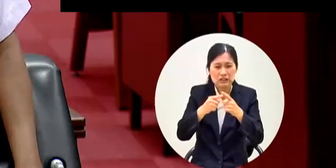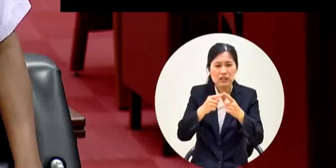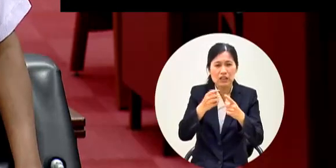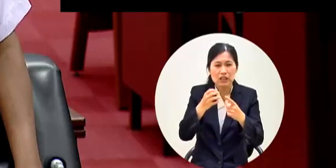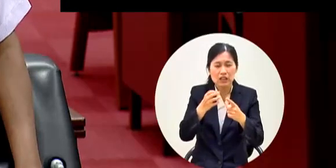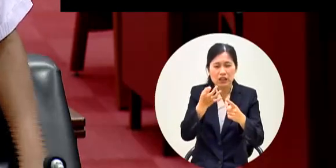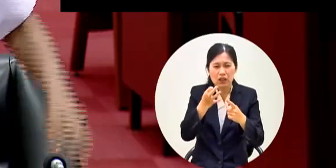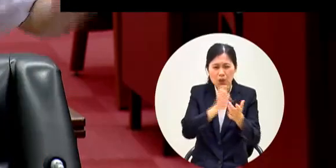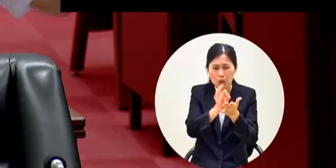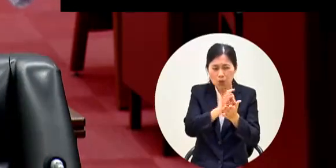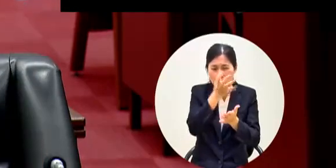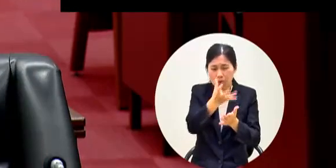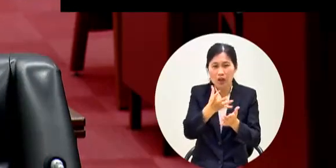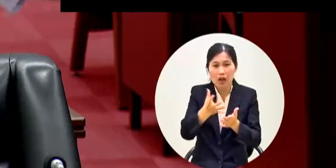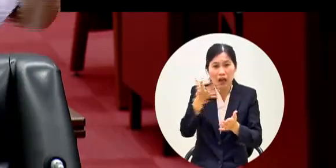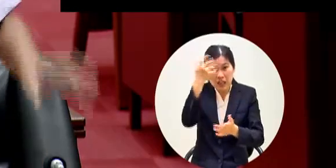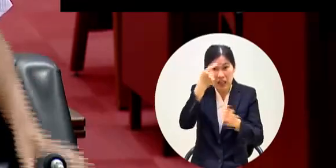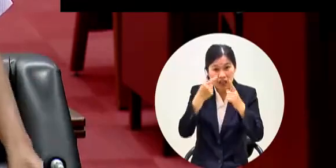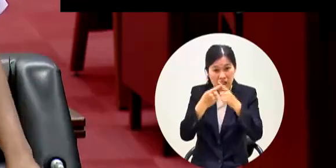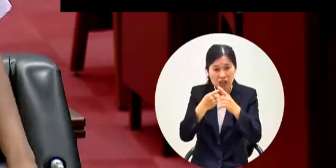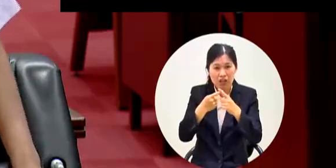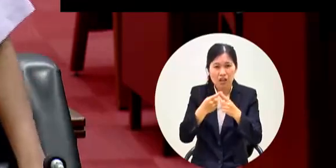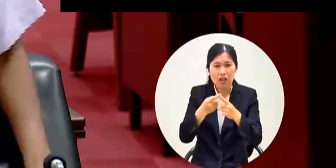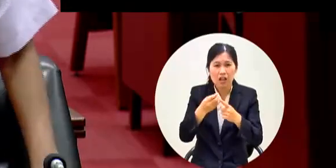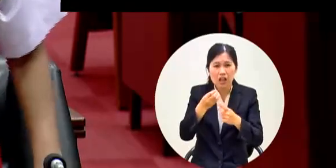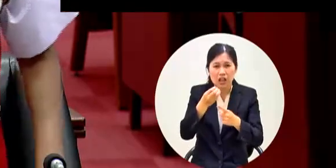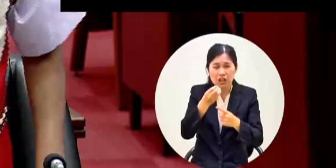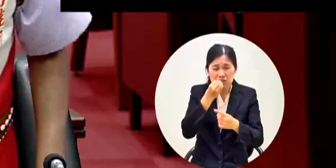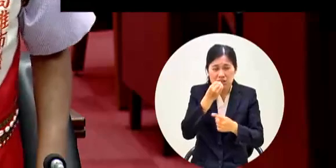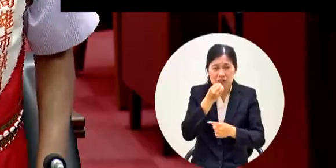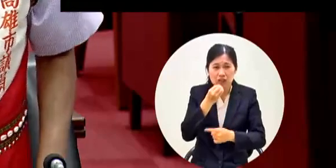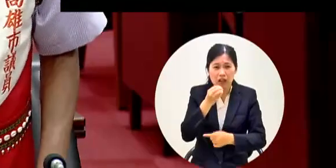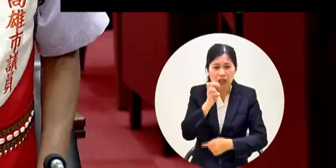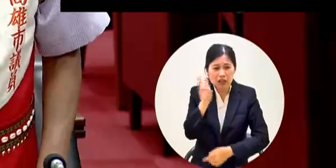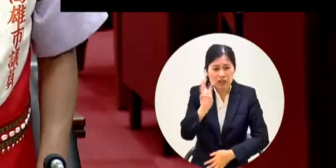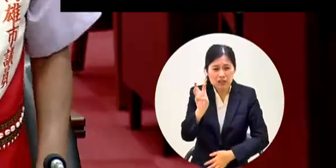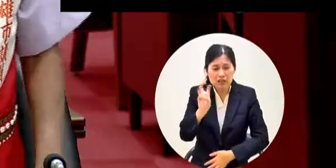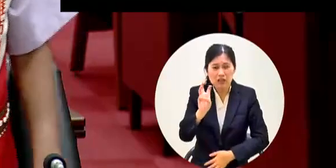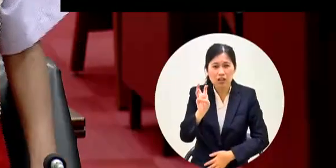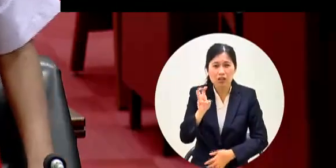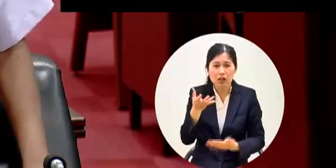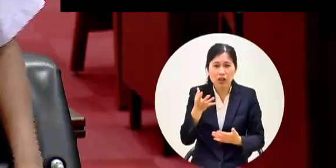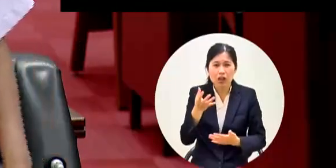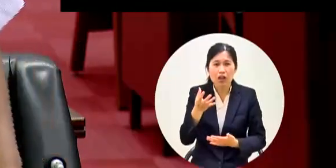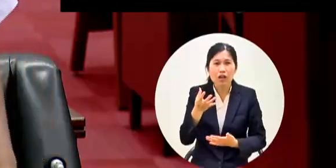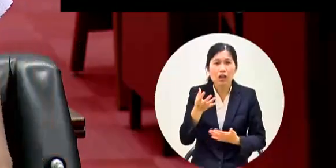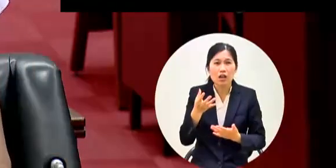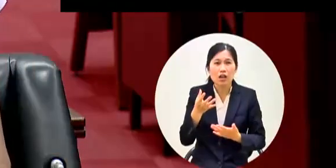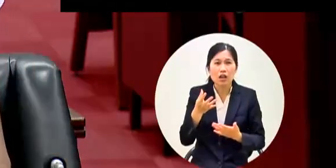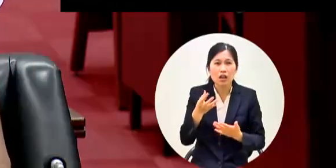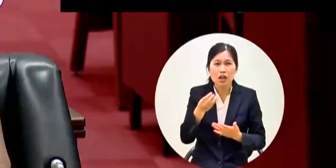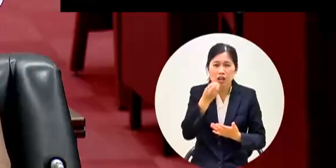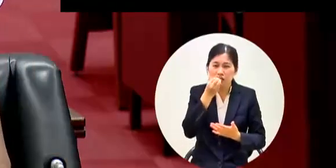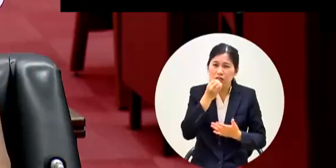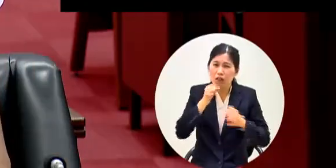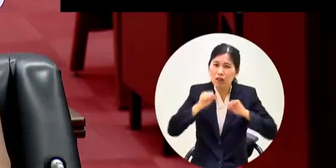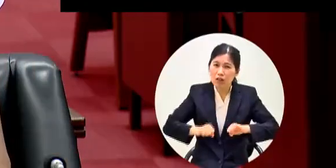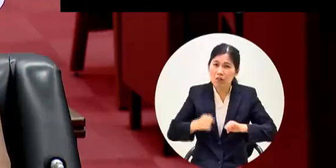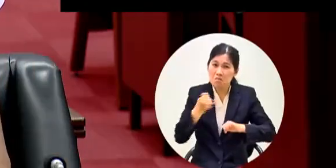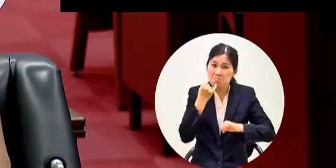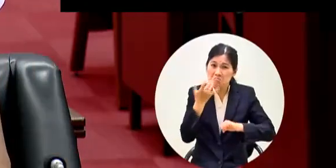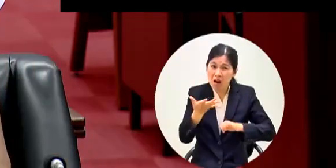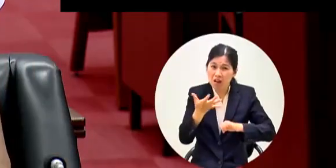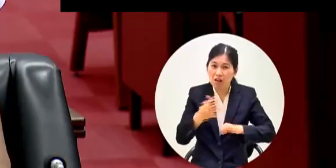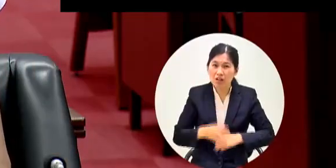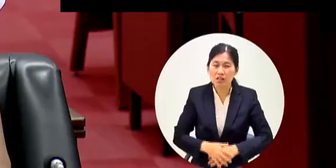期待你做一个一点。目前我想了解这里的业管，在文化健康站，在前瞻